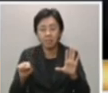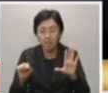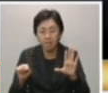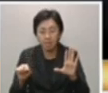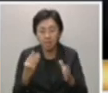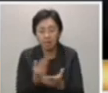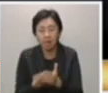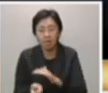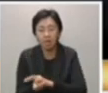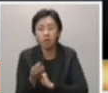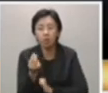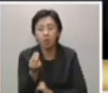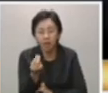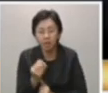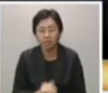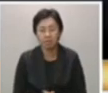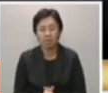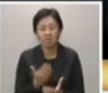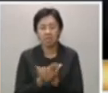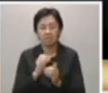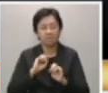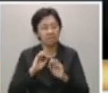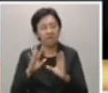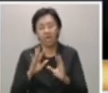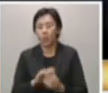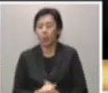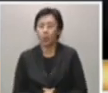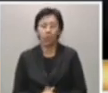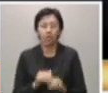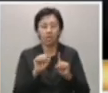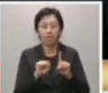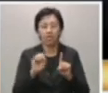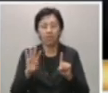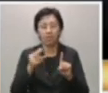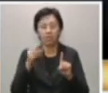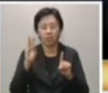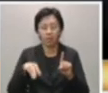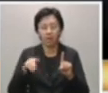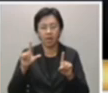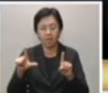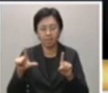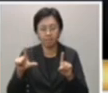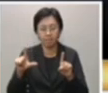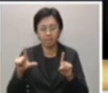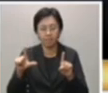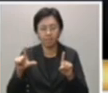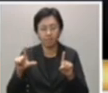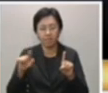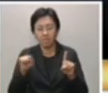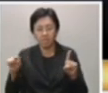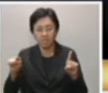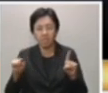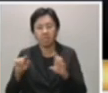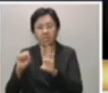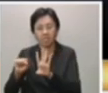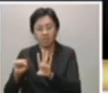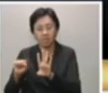5-15% มันก็เป็นตัวเลขที่ออกมาได้เห็นชัดแต่ว่า 146,000 ล้านถึง